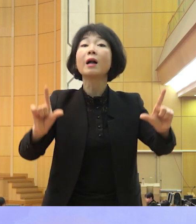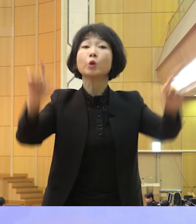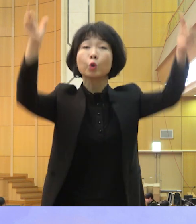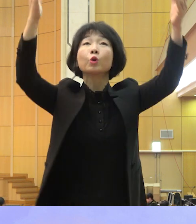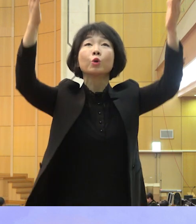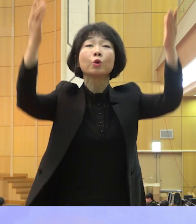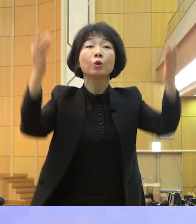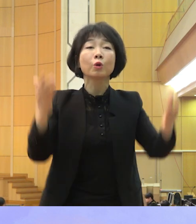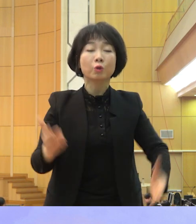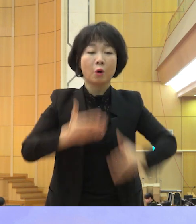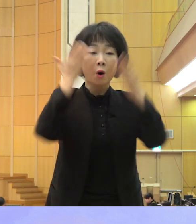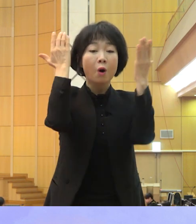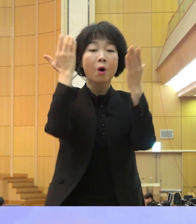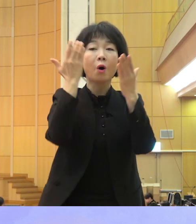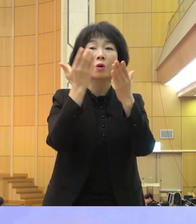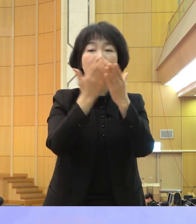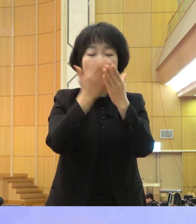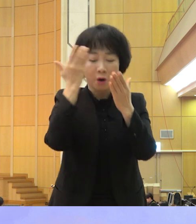새날